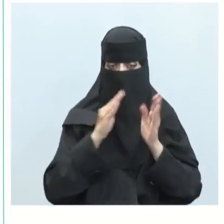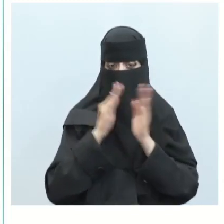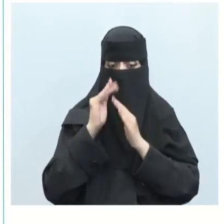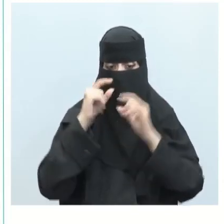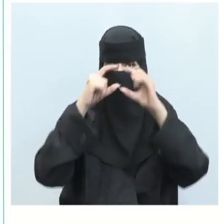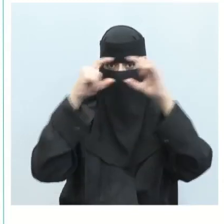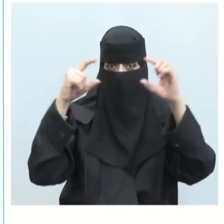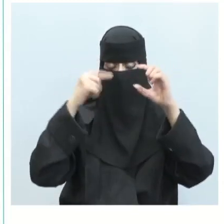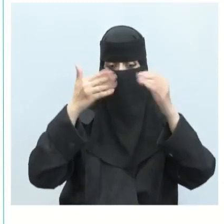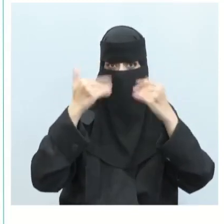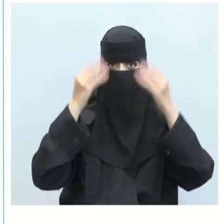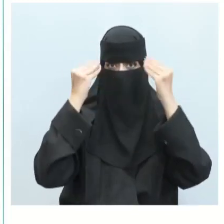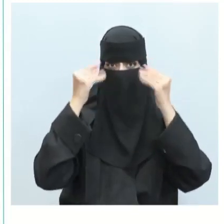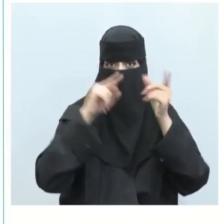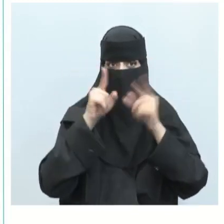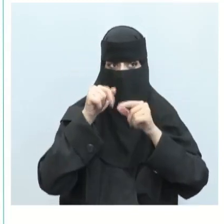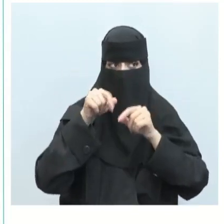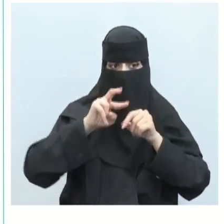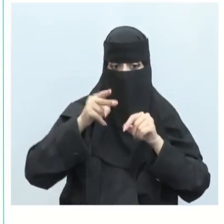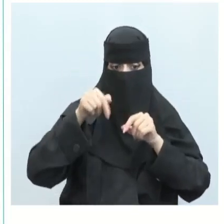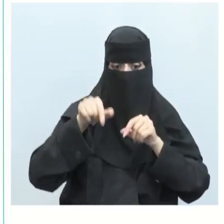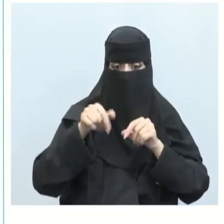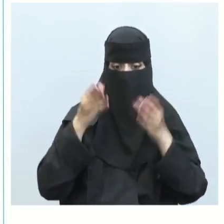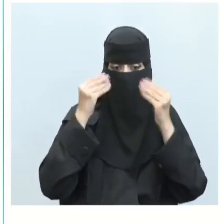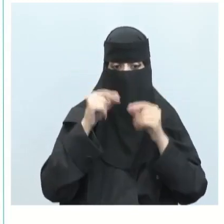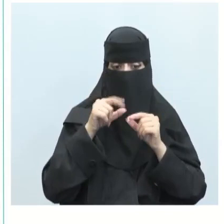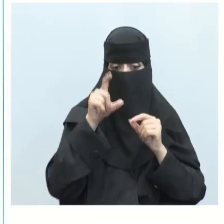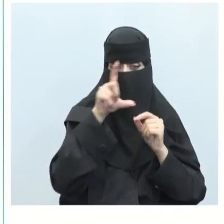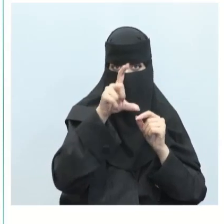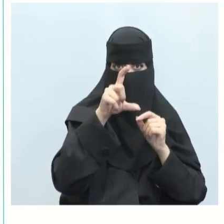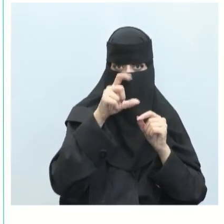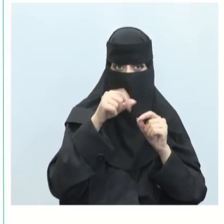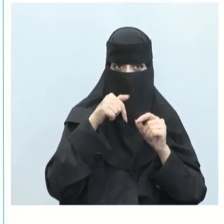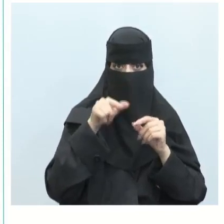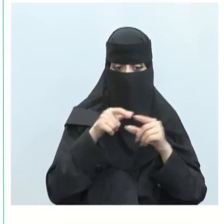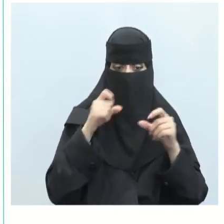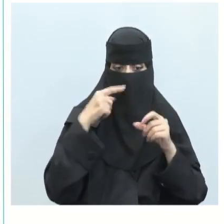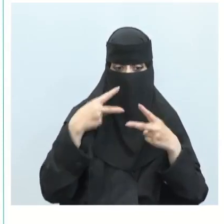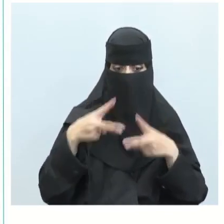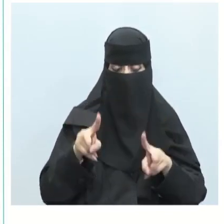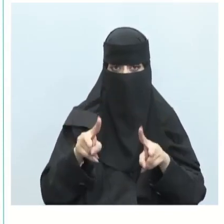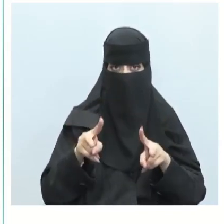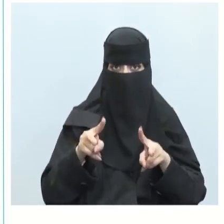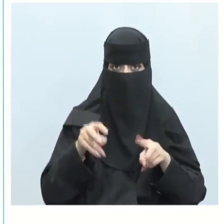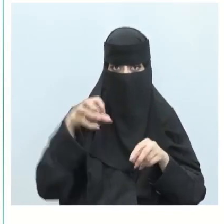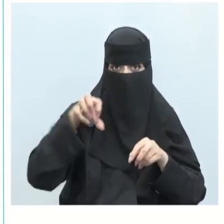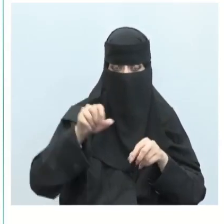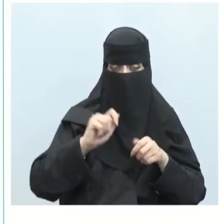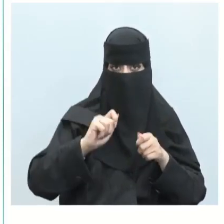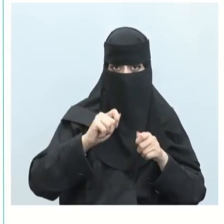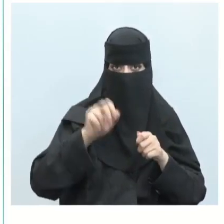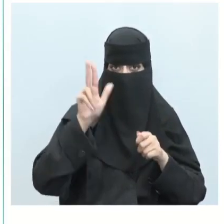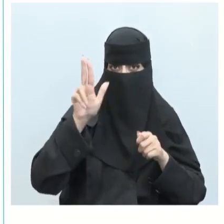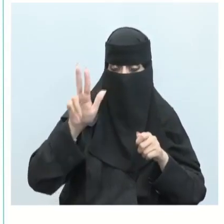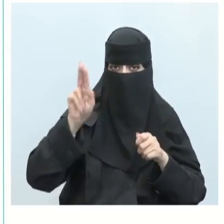نشاهد هنا في لوحه البيانات نشاهد هنا في البدايه خانه الفلتر او